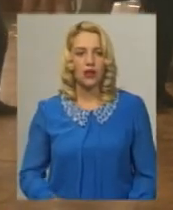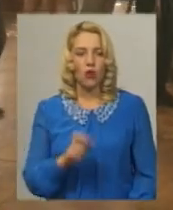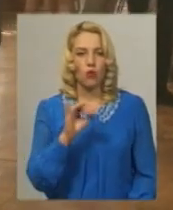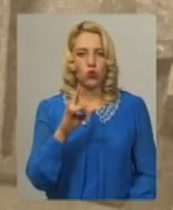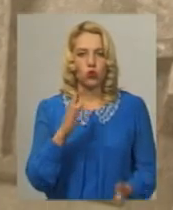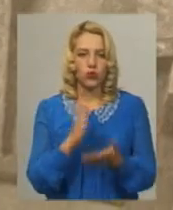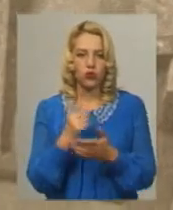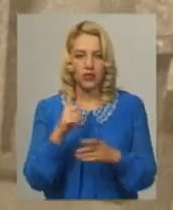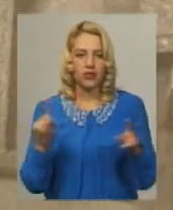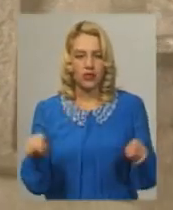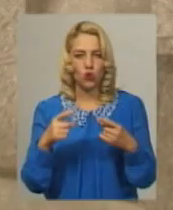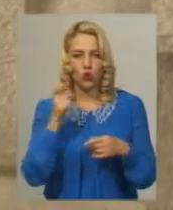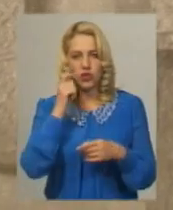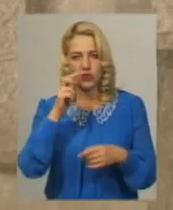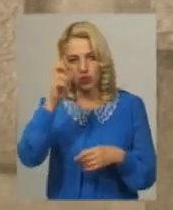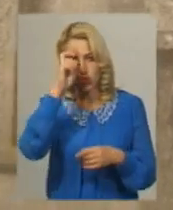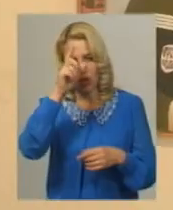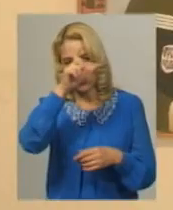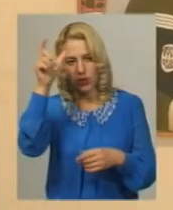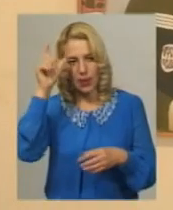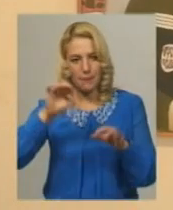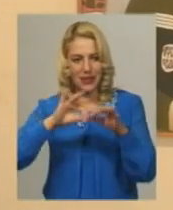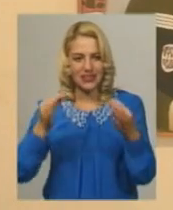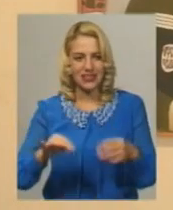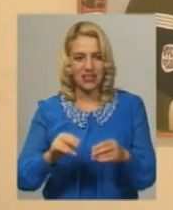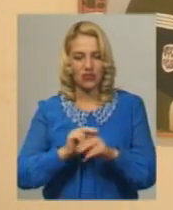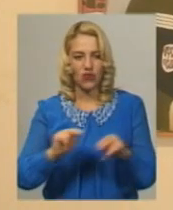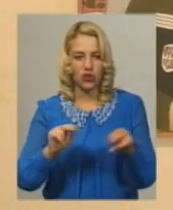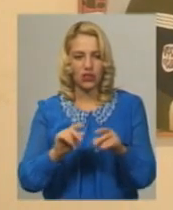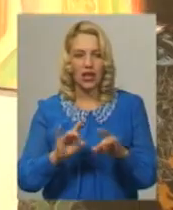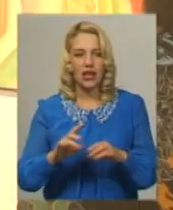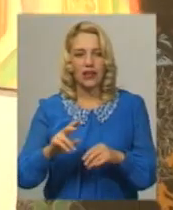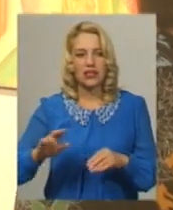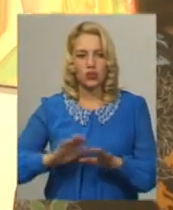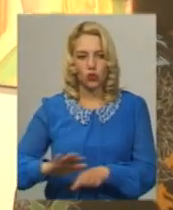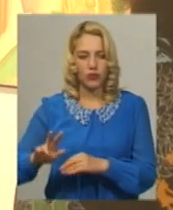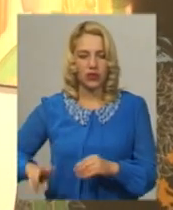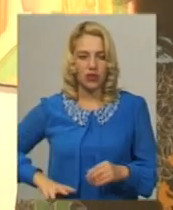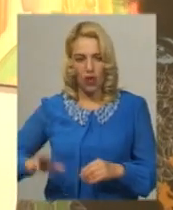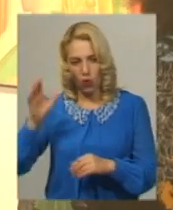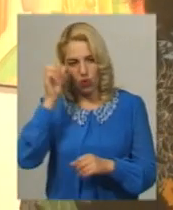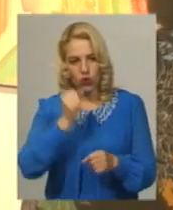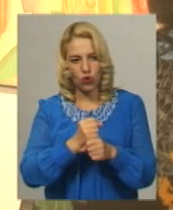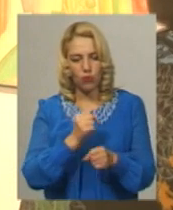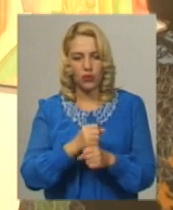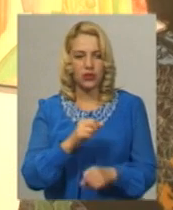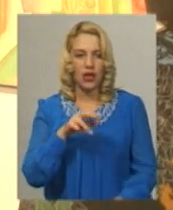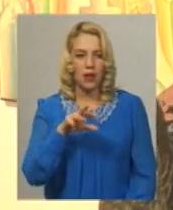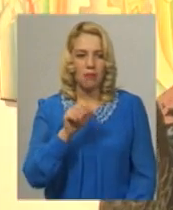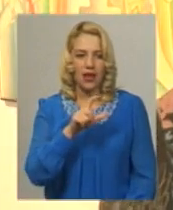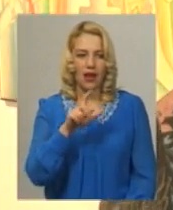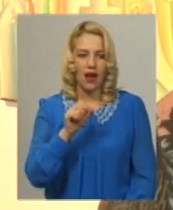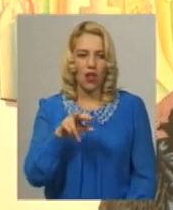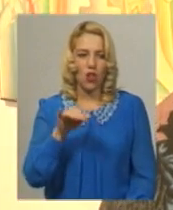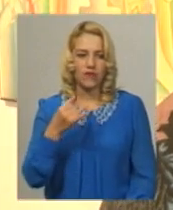Бойчук є одним з засновників Української державної академії мистецтв. Розповідає заступник директора з наукової роботи Хмельницького обласного художнього музею Олена Михайловська.